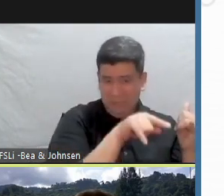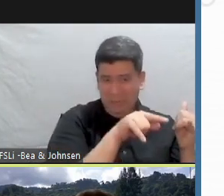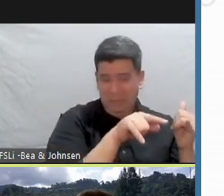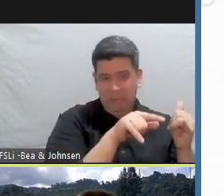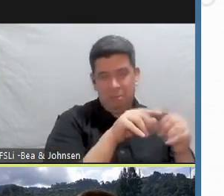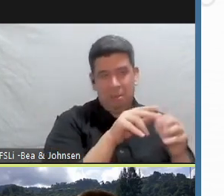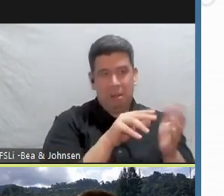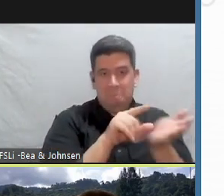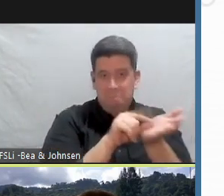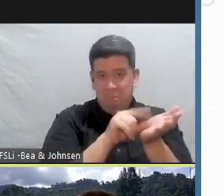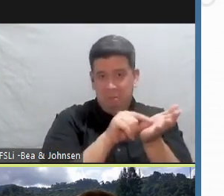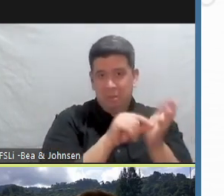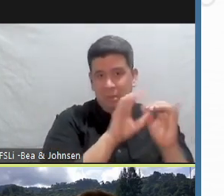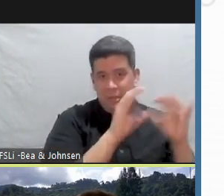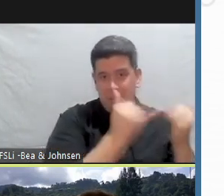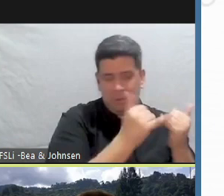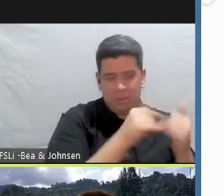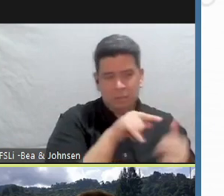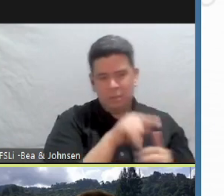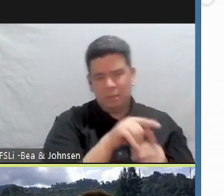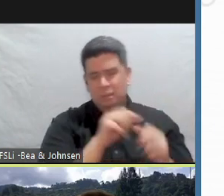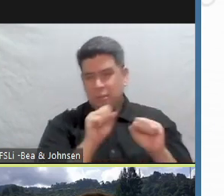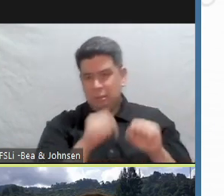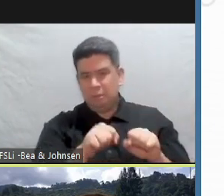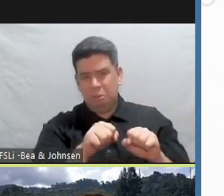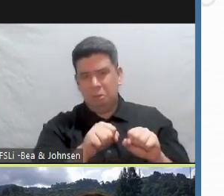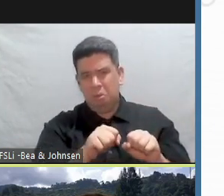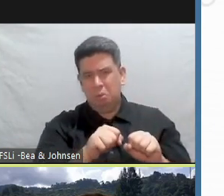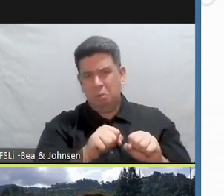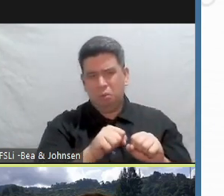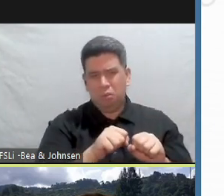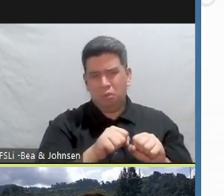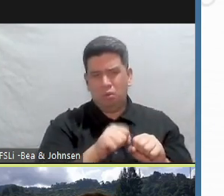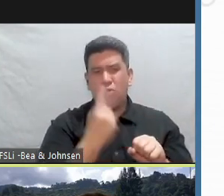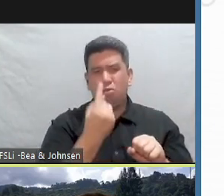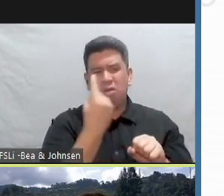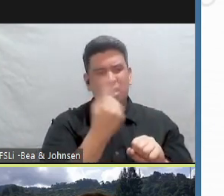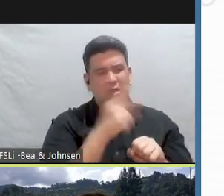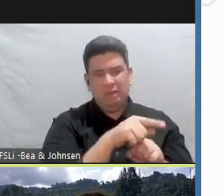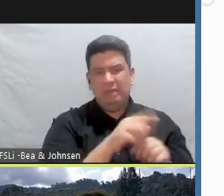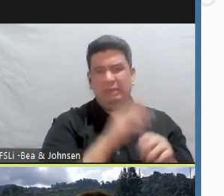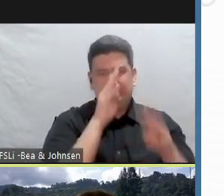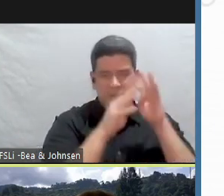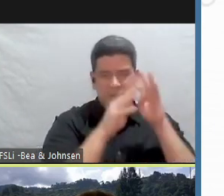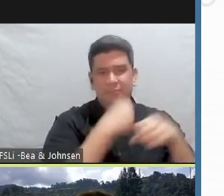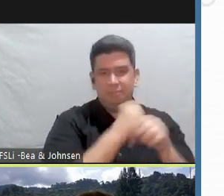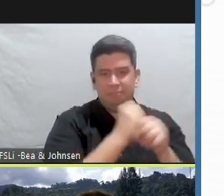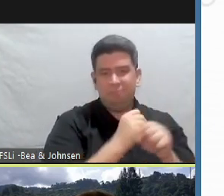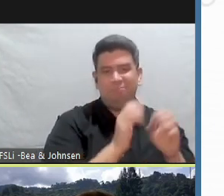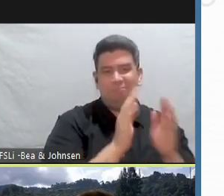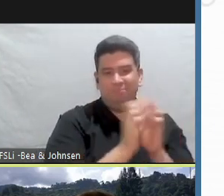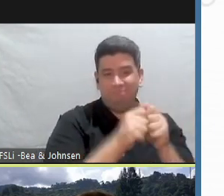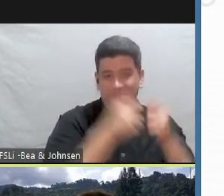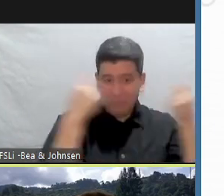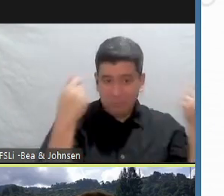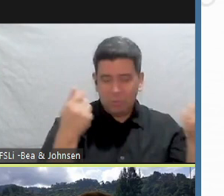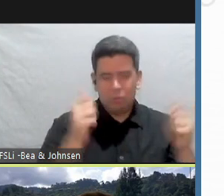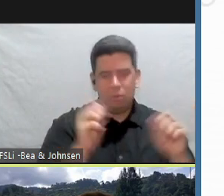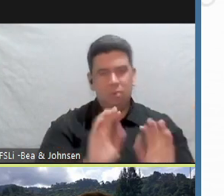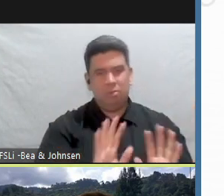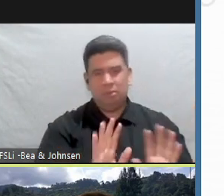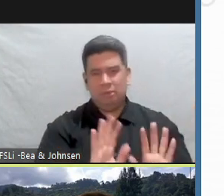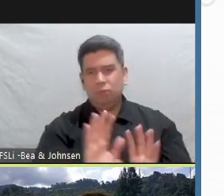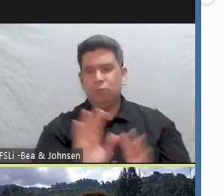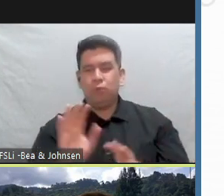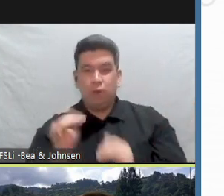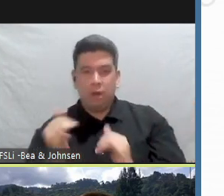Yung mga Xerox machine, ano, sa Bugyas, nagkaroon sila ng mga malalaking Xerox machine, colored Xerox